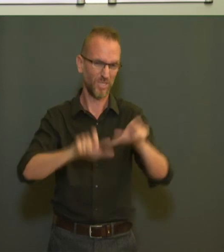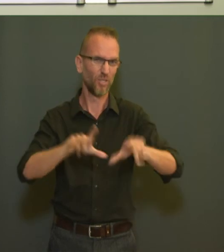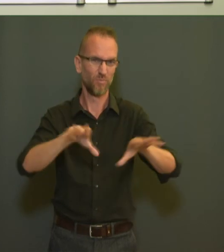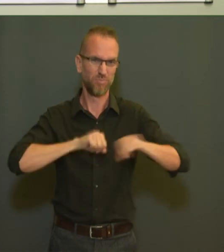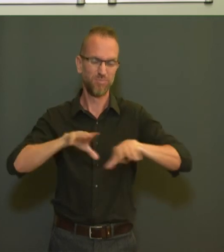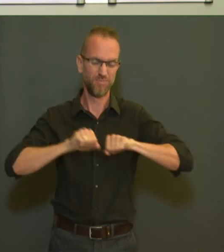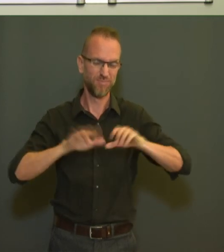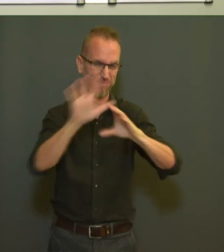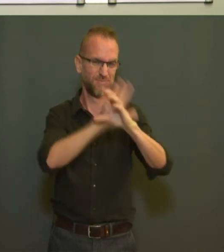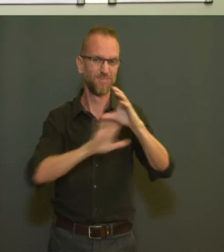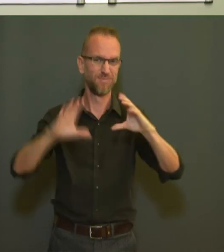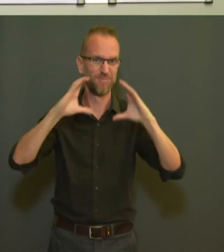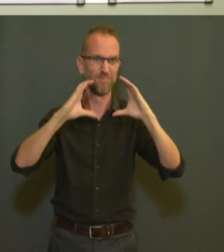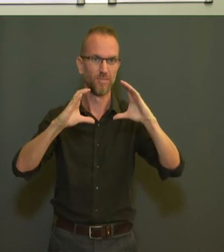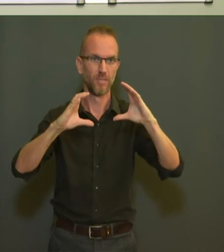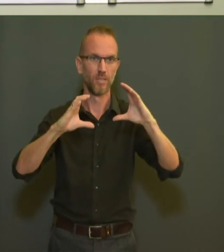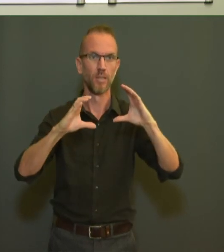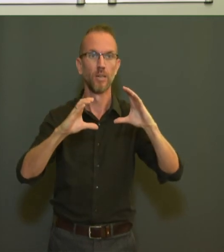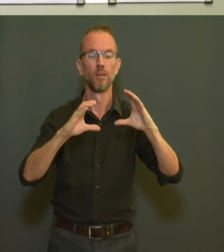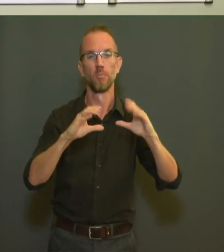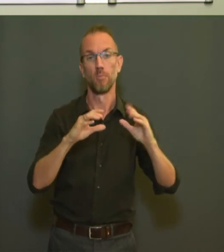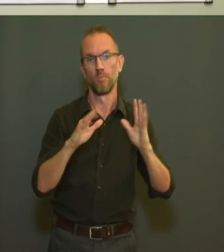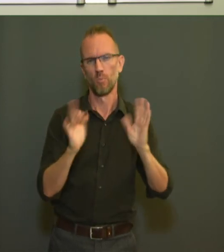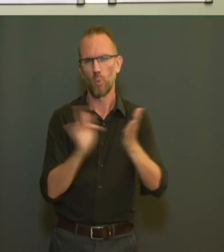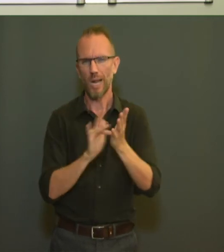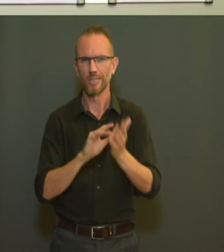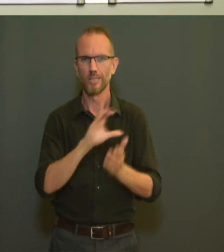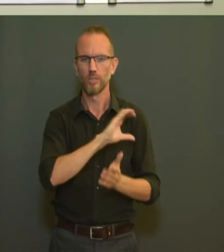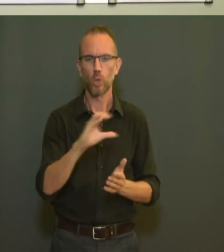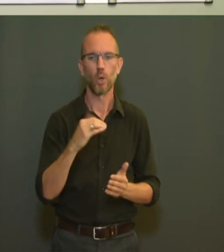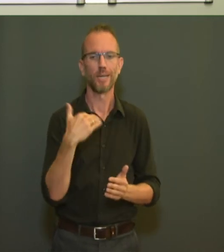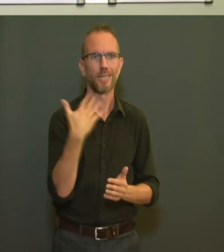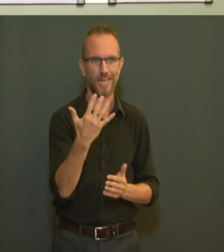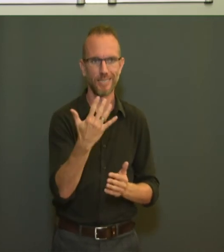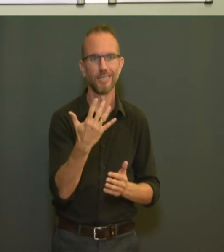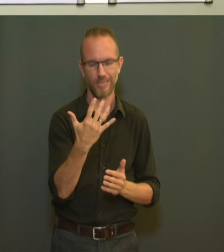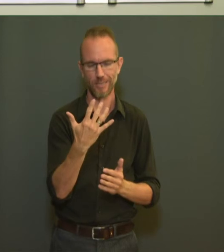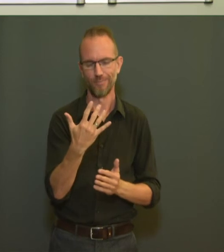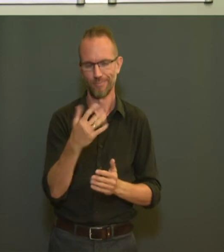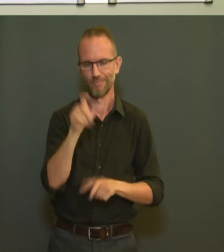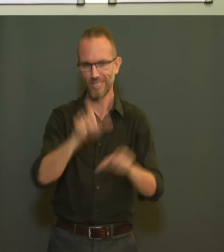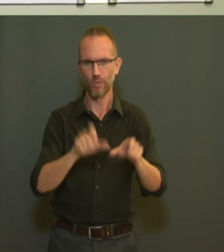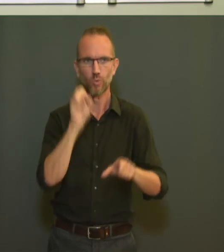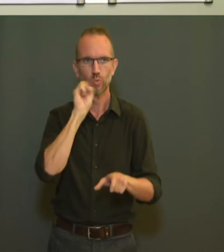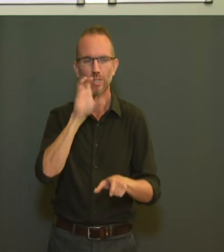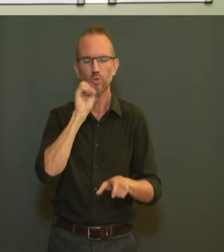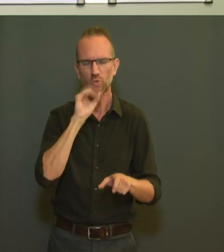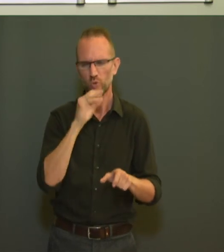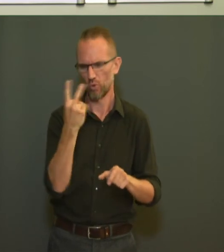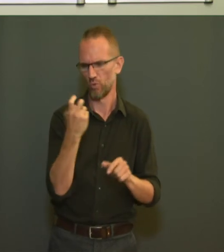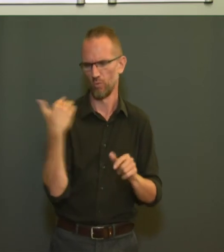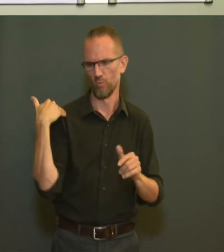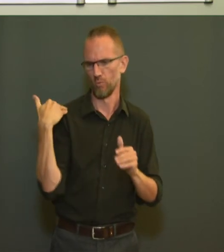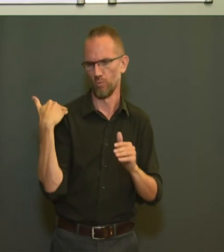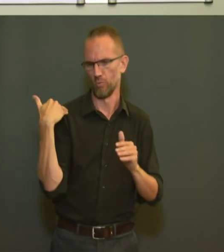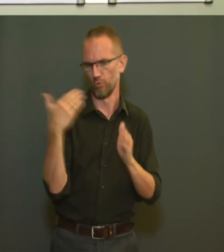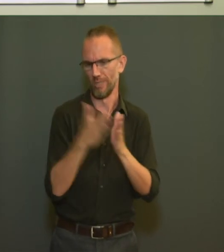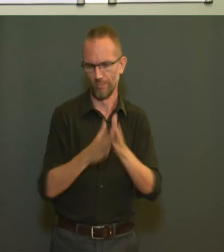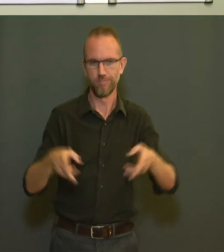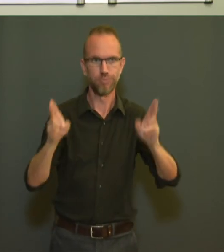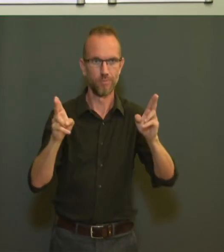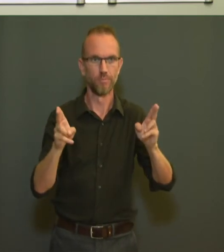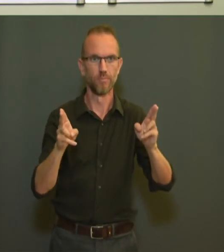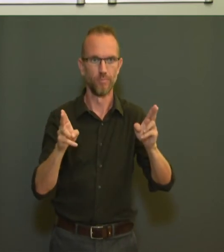de l'ordre de 115 nouveaux cas enregistrés sur cette même période, par jour enregistrés sur cette même